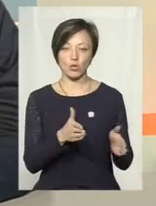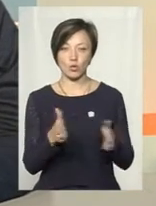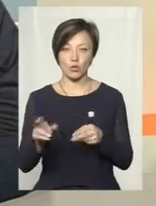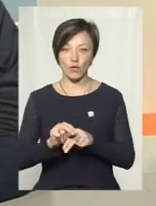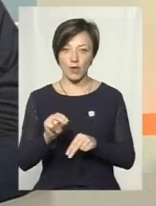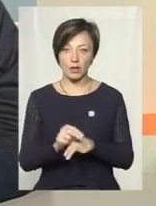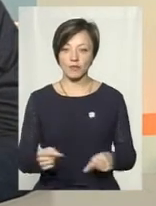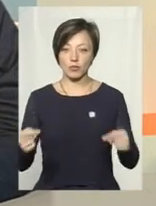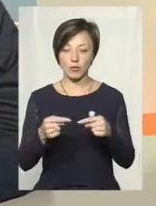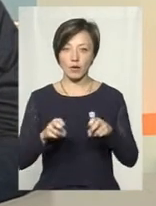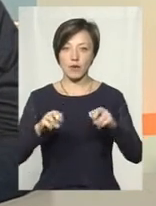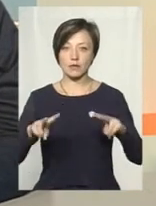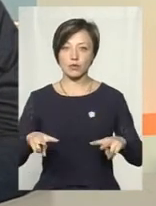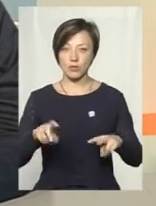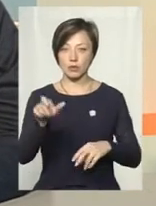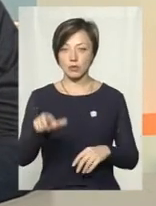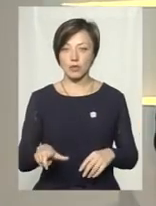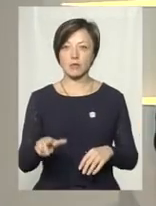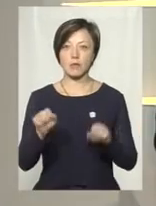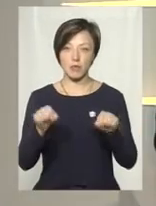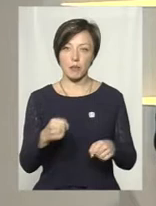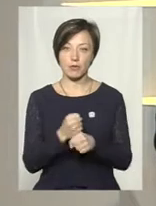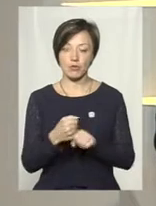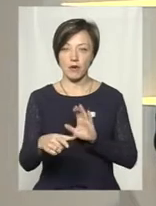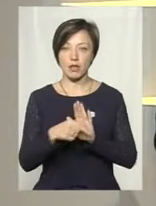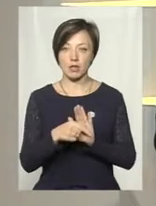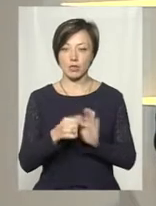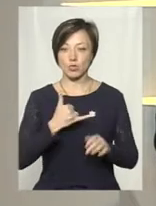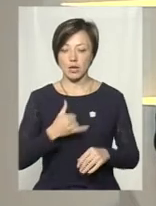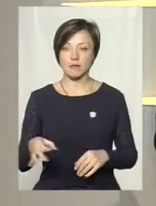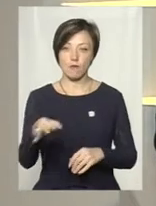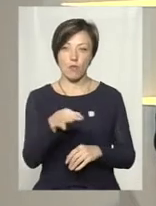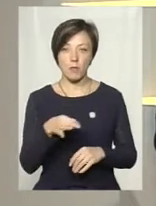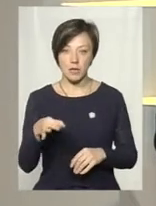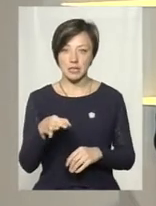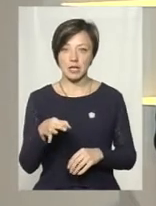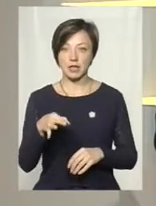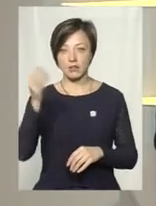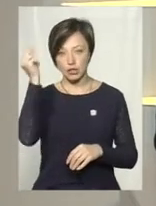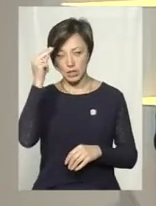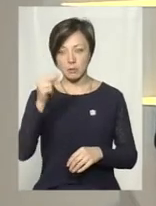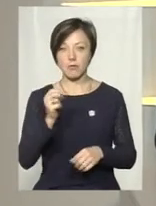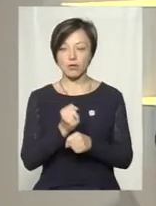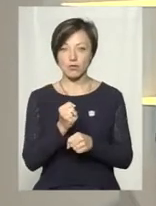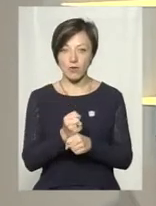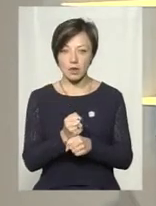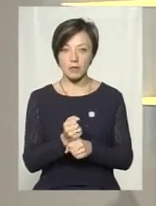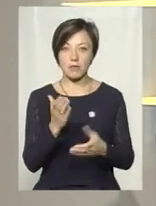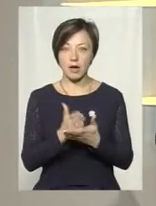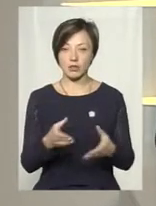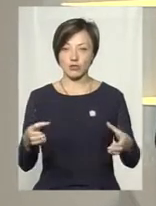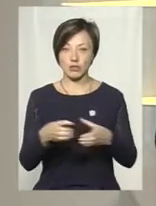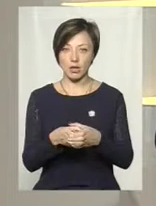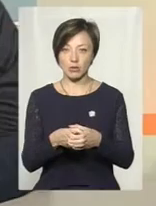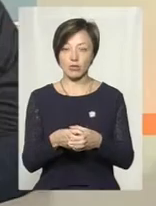підготувати відповідного кваліфікованого спеціаліста, який би міг би працювати, наприклад, у нас в області, навчитися працювати, мати штатну,